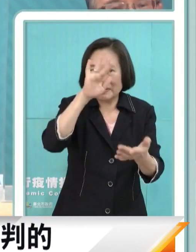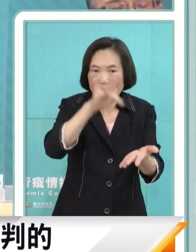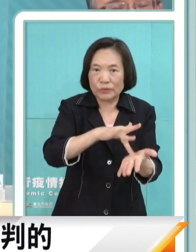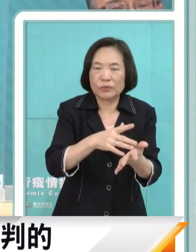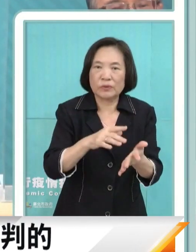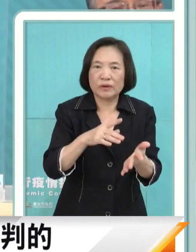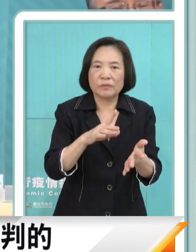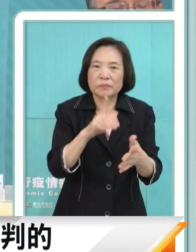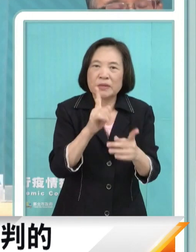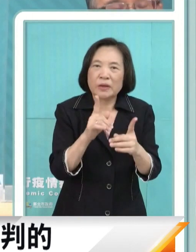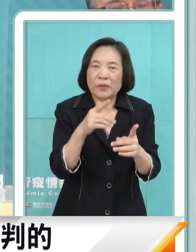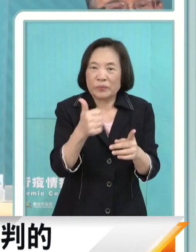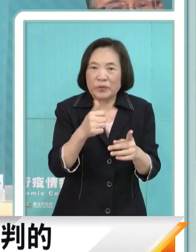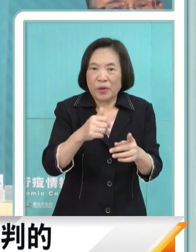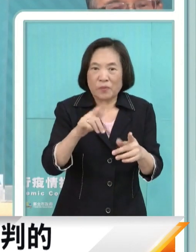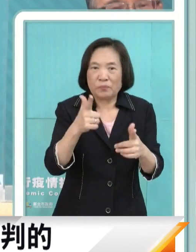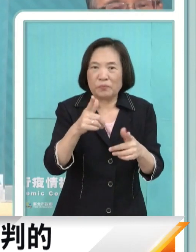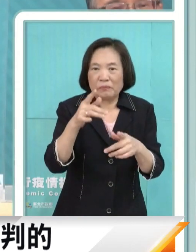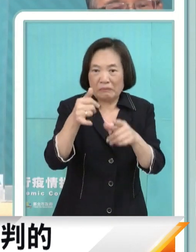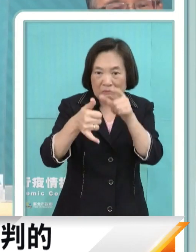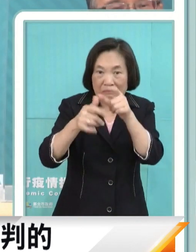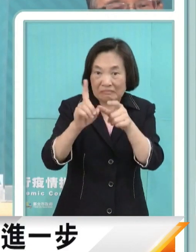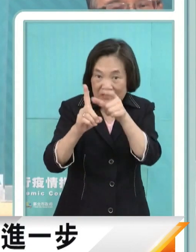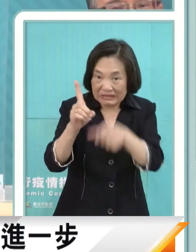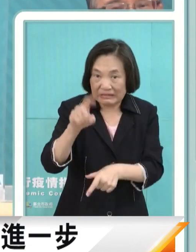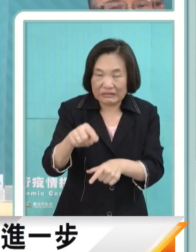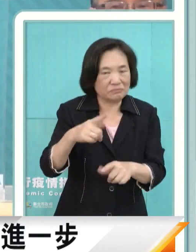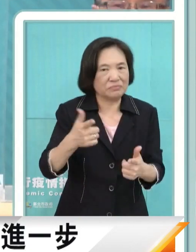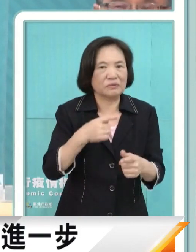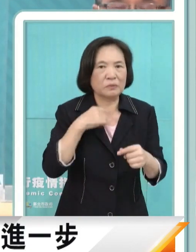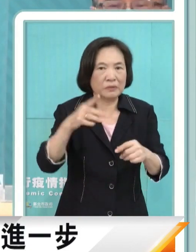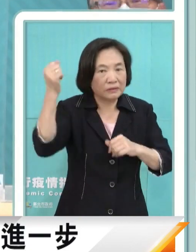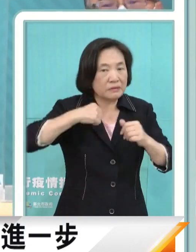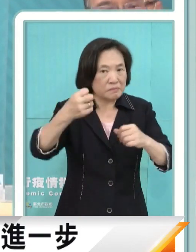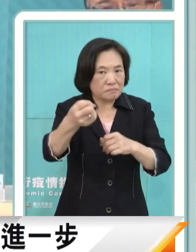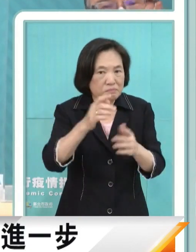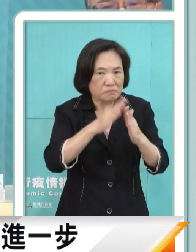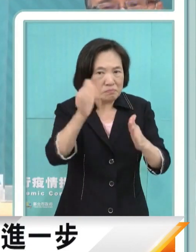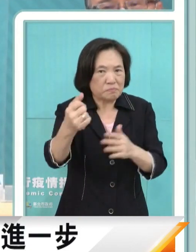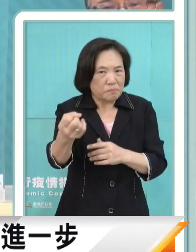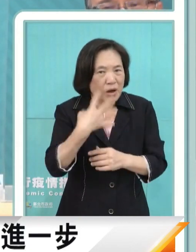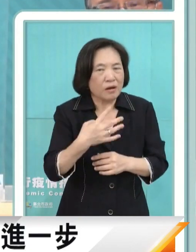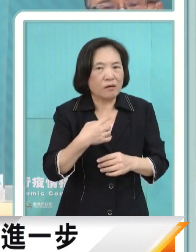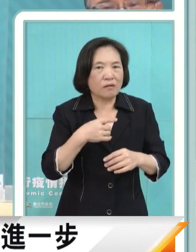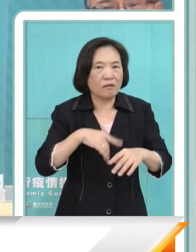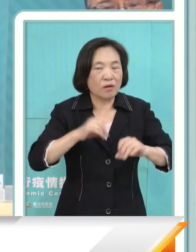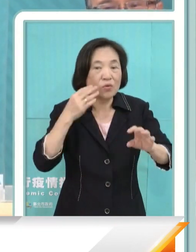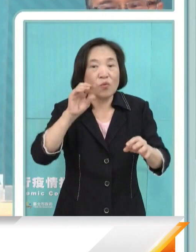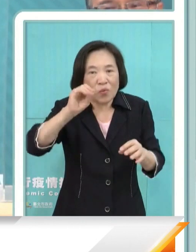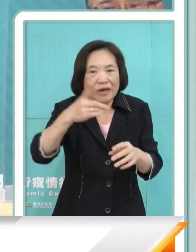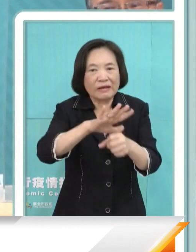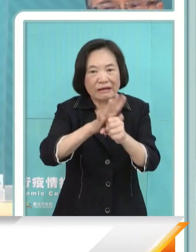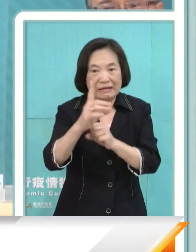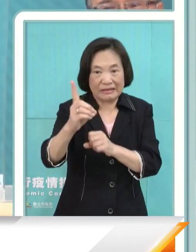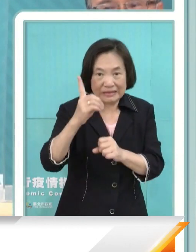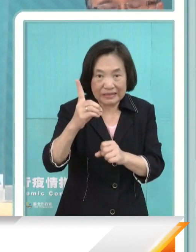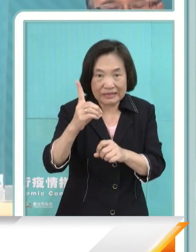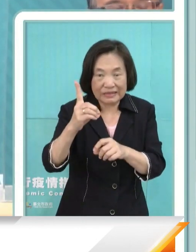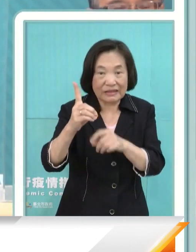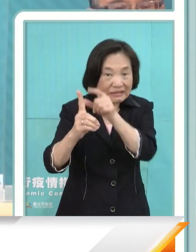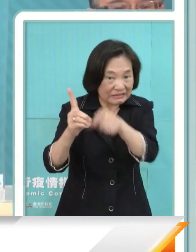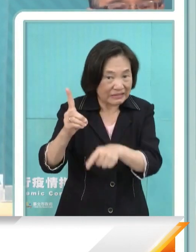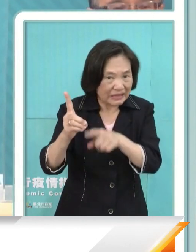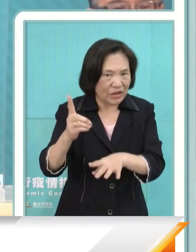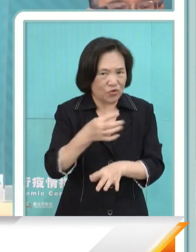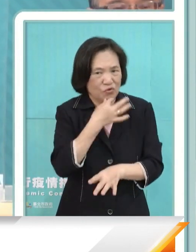传播力来研判的。所以市长今天早上指示我们要做进一步，如果是 Delta， 我们是不是要把我